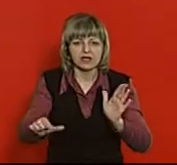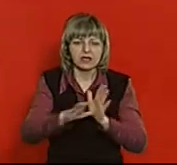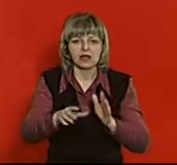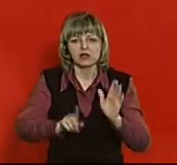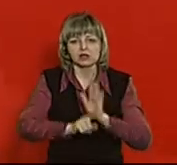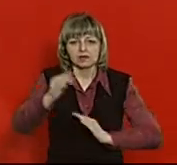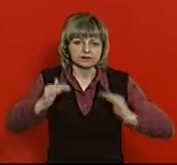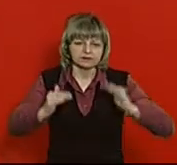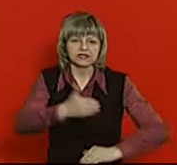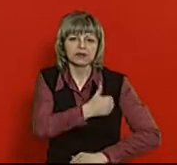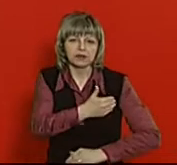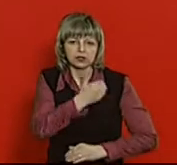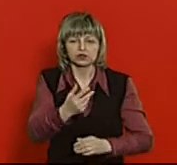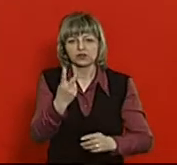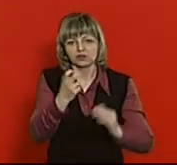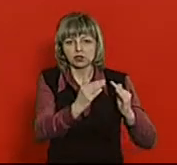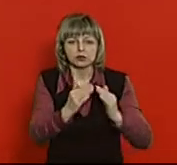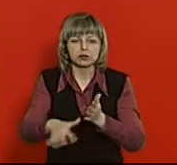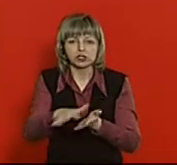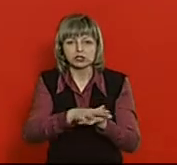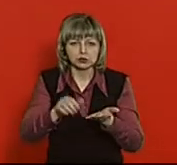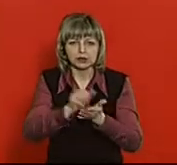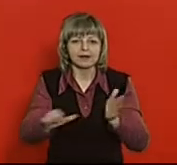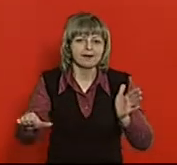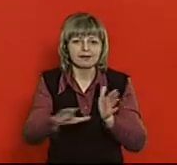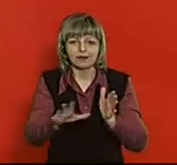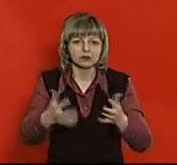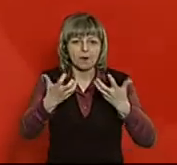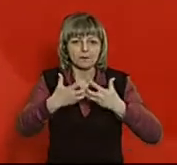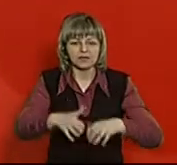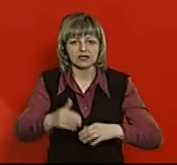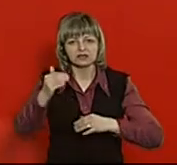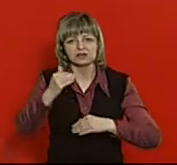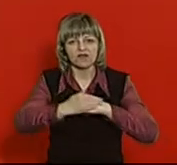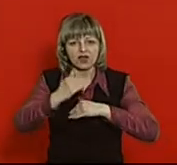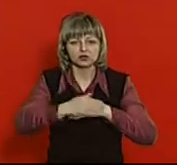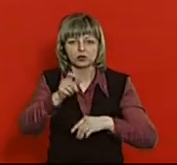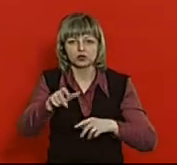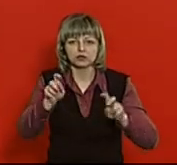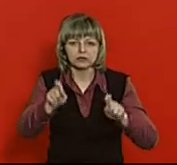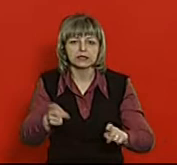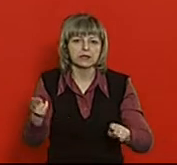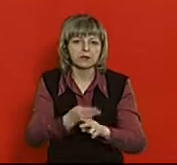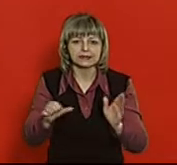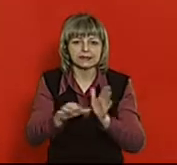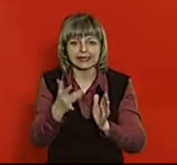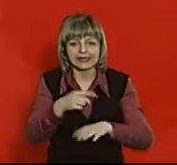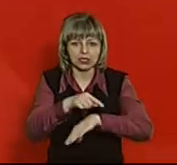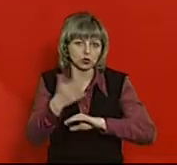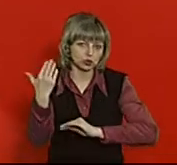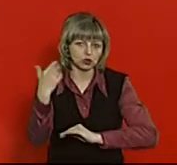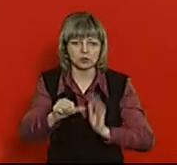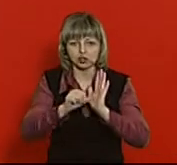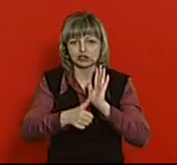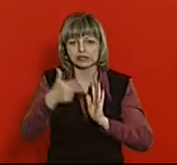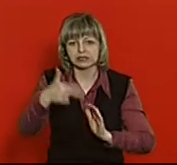температури. Майже в 200 помешкань згоріли електроприлади. З вечора люди сиділи без електрики. Кілька годин тому о